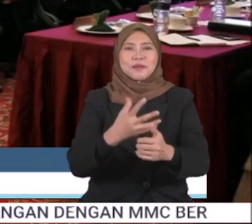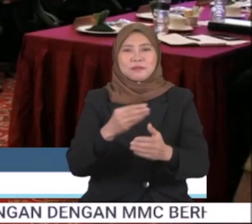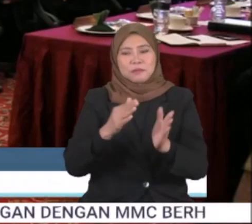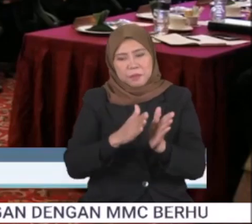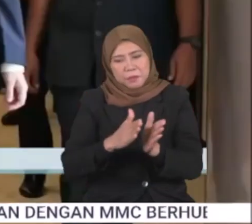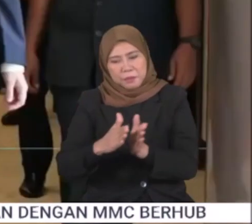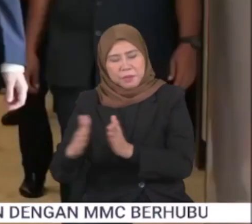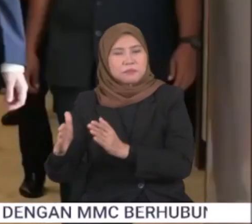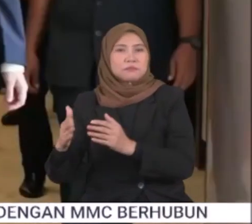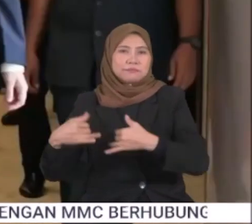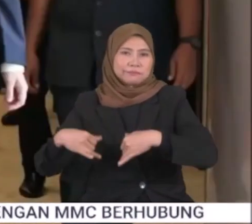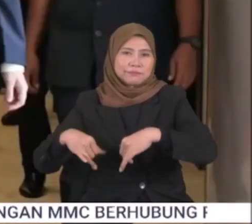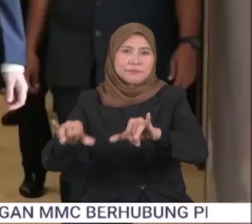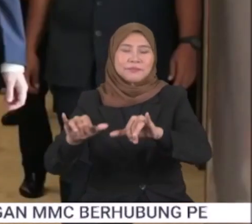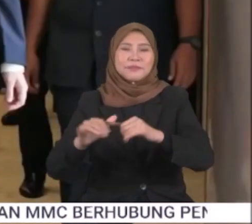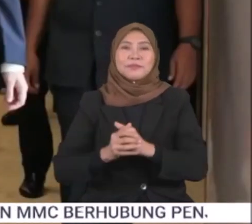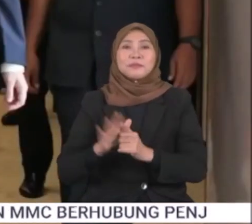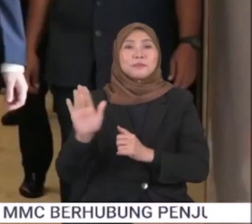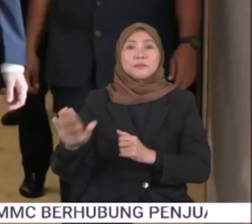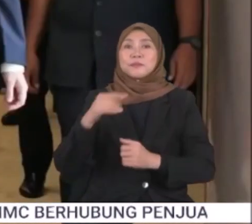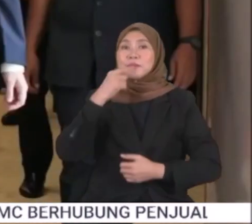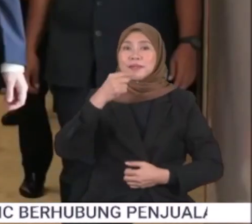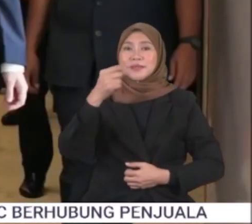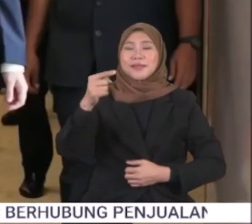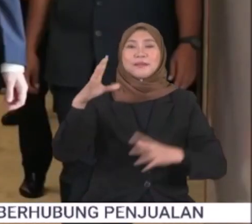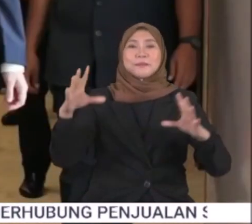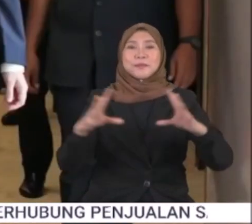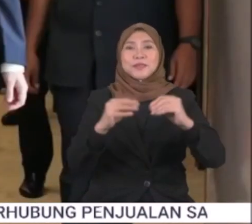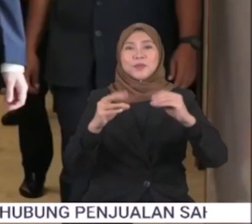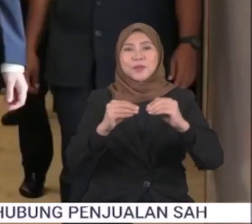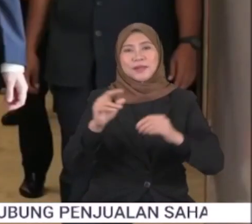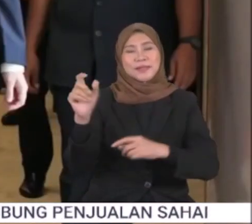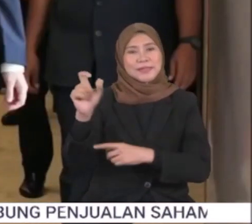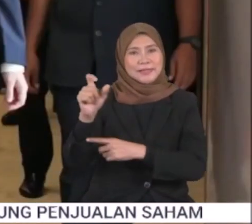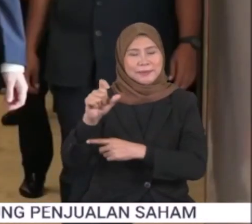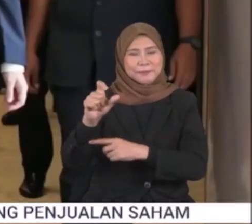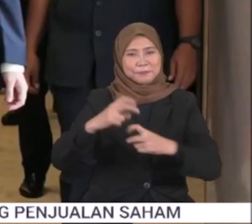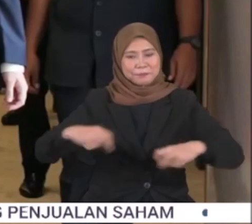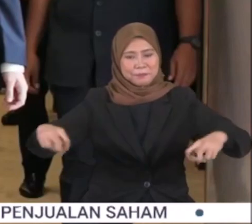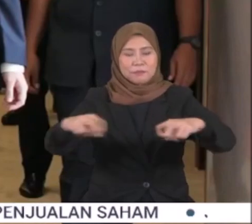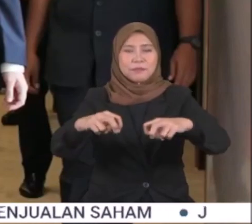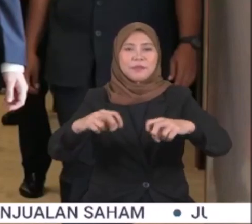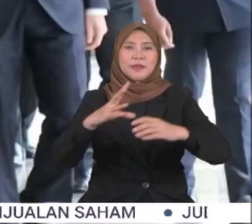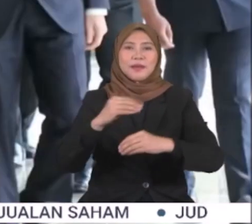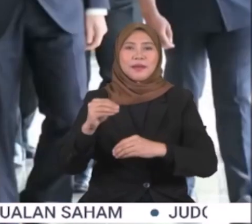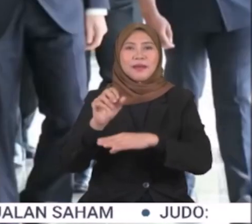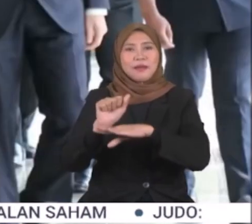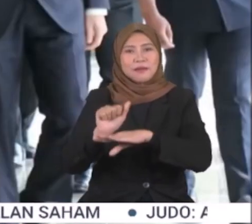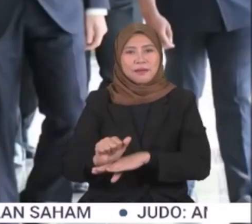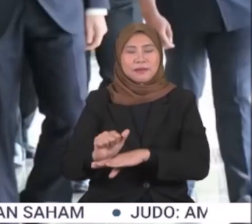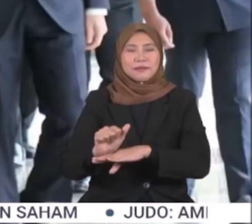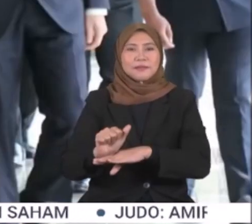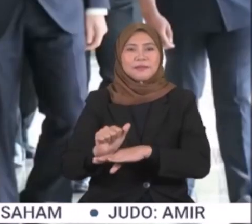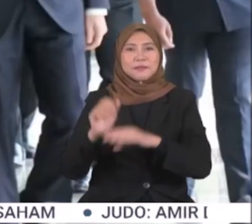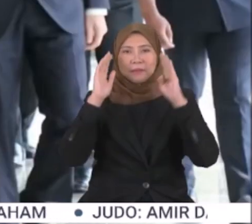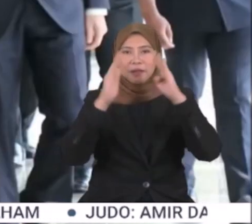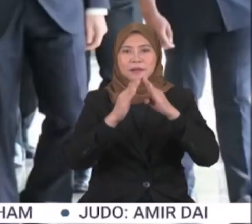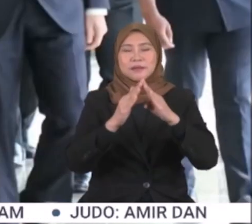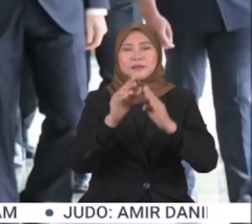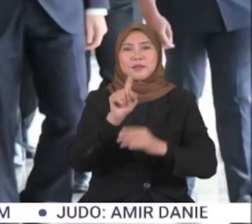konsisten Baginda bertitah demikian Sempena mesyuarat Majlis ugama Islam dan adat resam Melayu Pahang